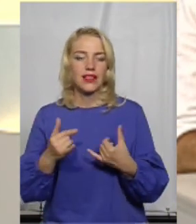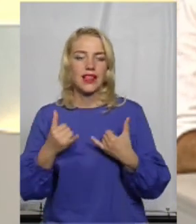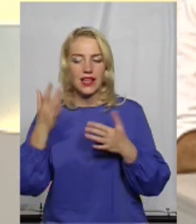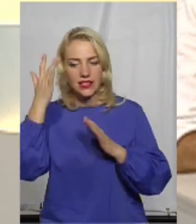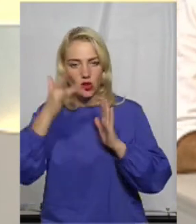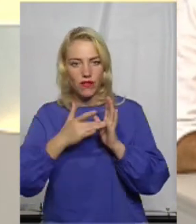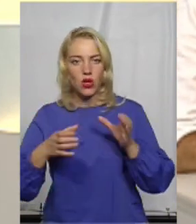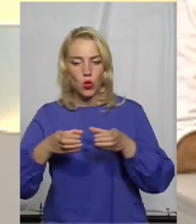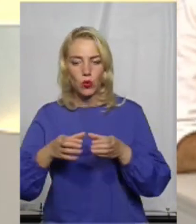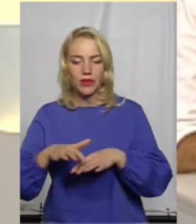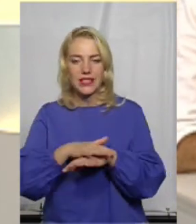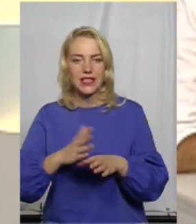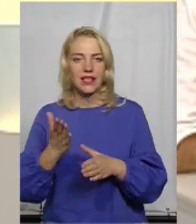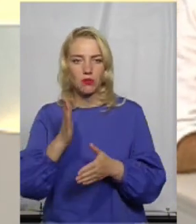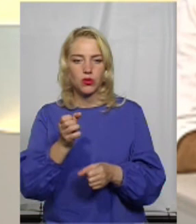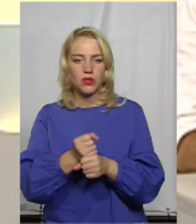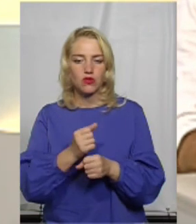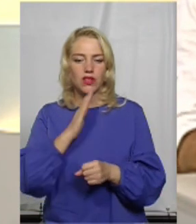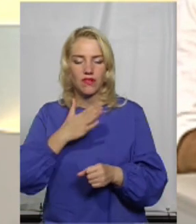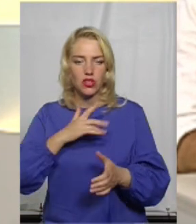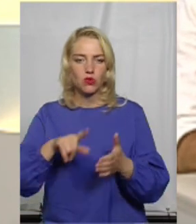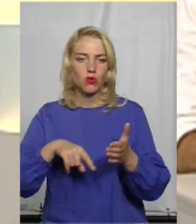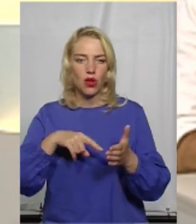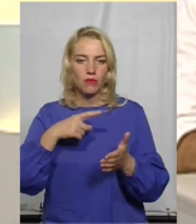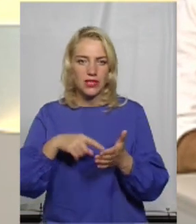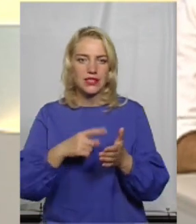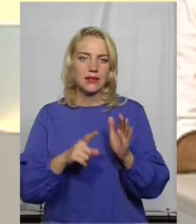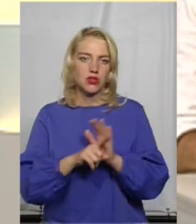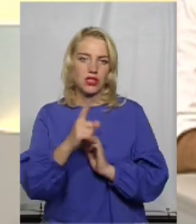населення, який запрацює у нашому місті вже з 1